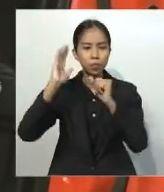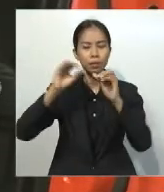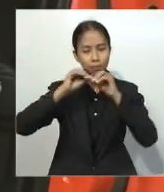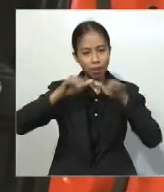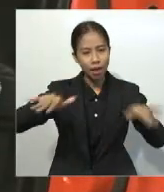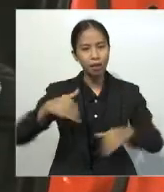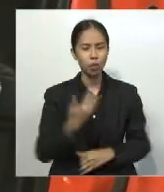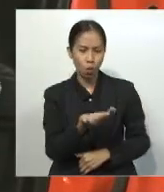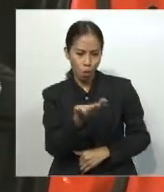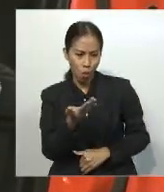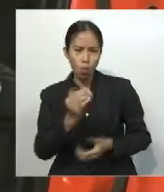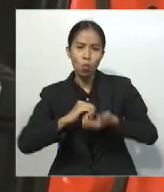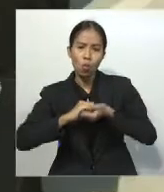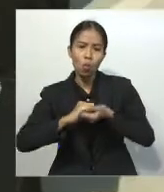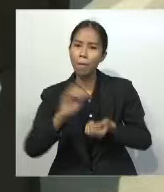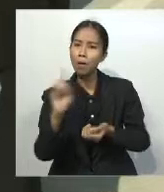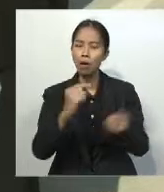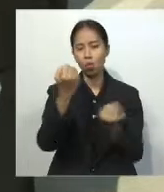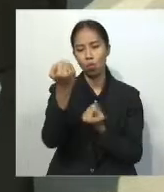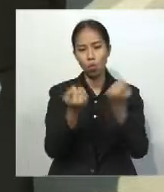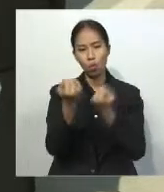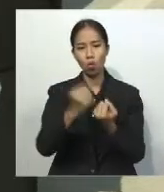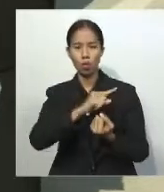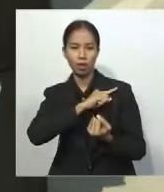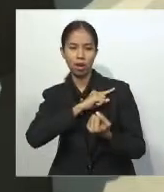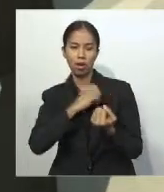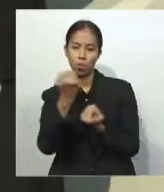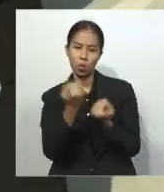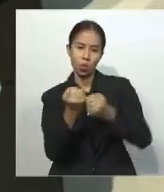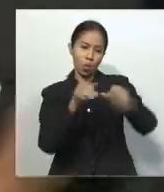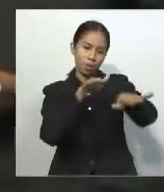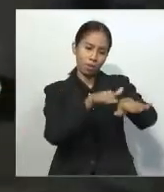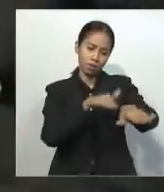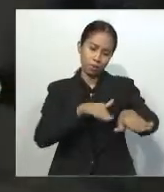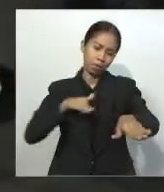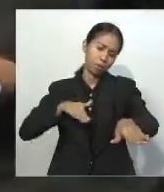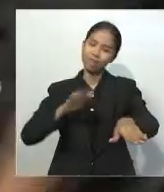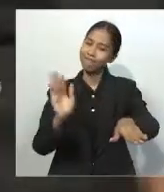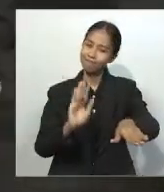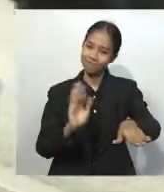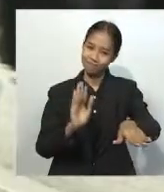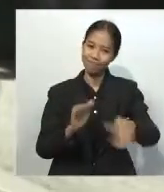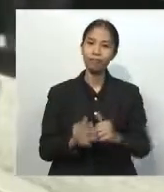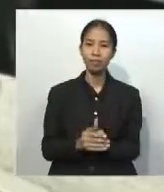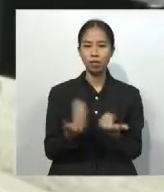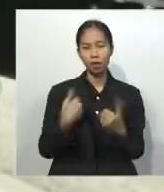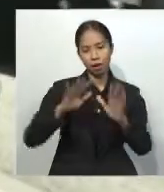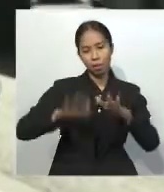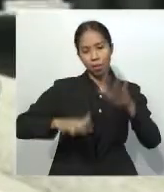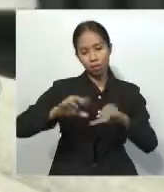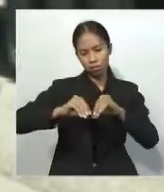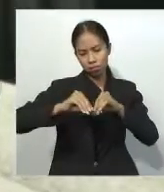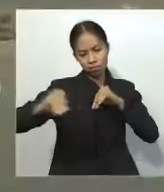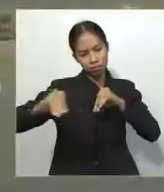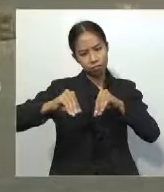ร่วมมือไม่ให้ประชาชนนำรถยนต์ส่วนตัวมาจอดบริเวณริมไหลทางถนนเลี่ยงเมืองขอนแก่นค่ะก่อนถึงพุทธมณฑลอีสานประมาณ500เม